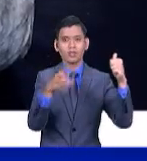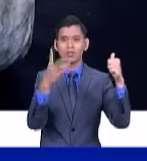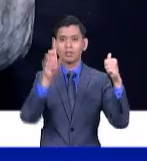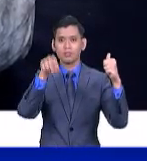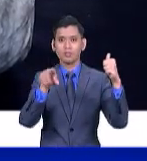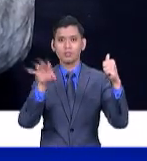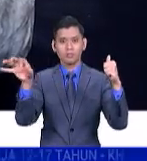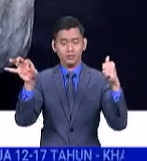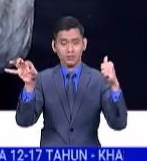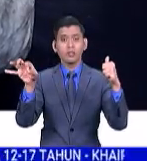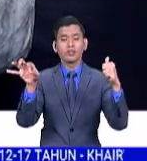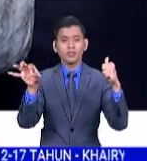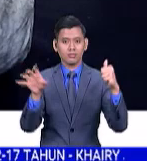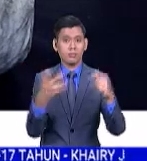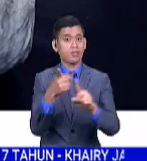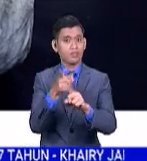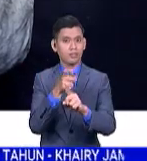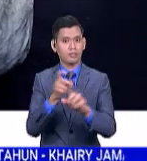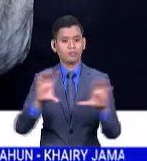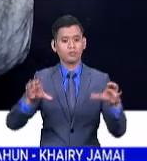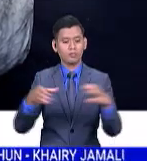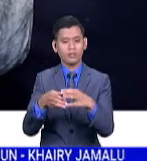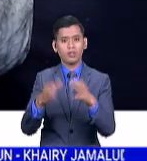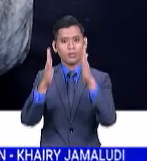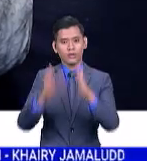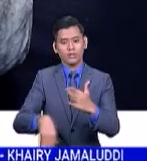disyaki didalangi warga asing.